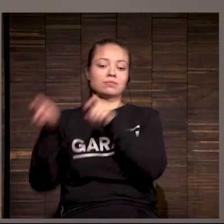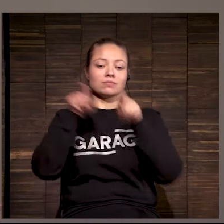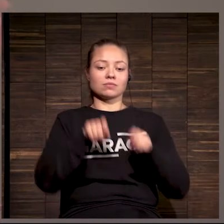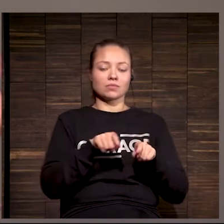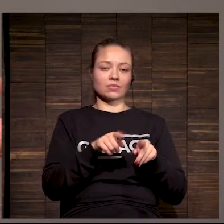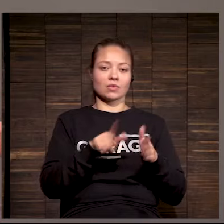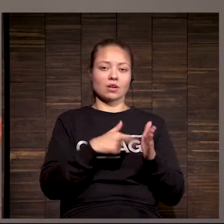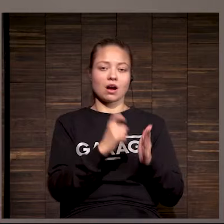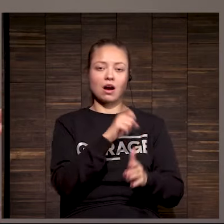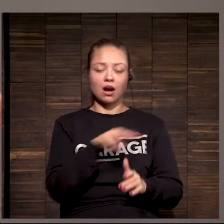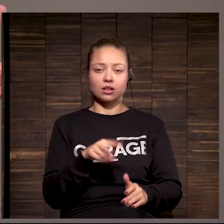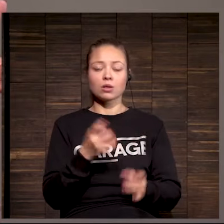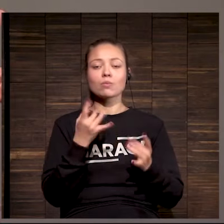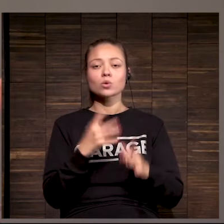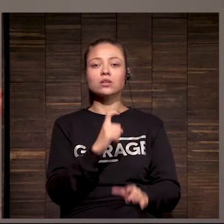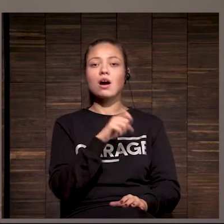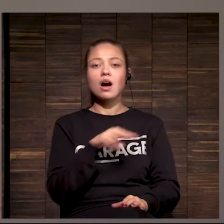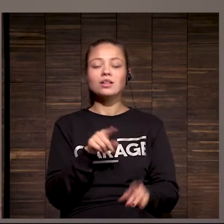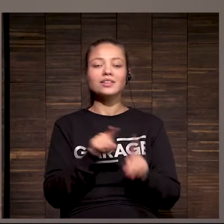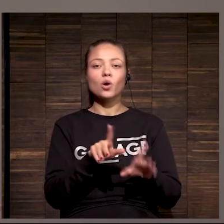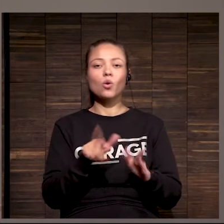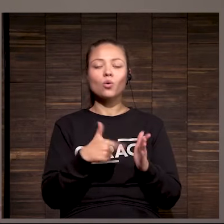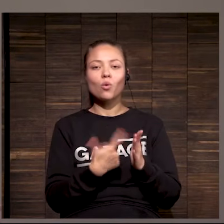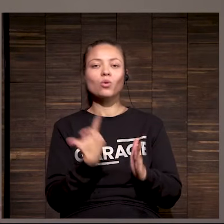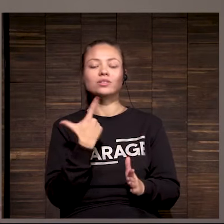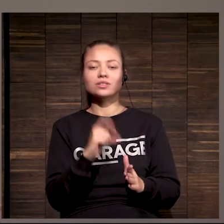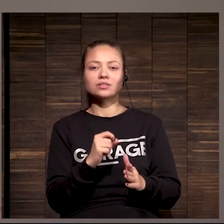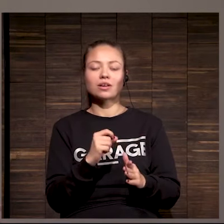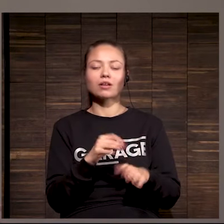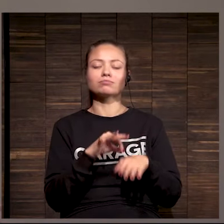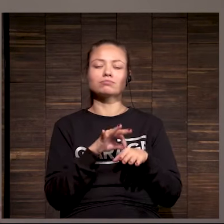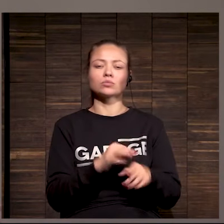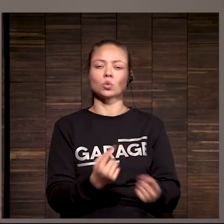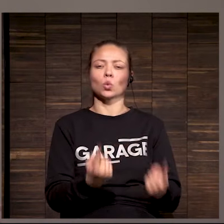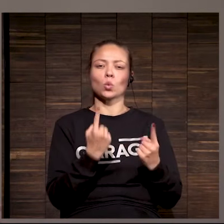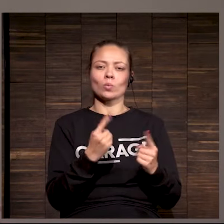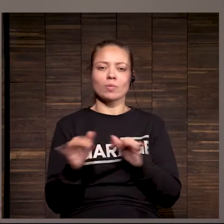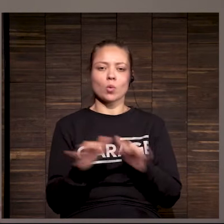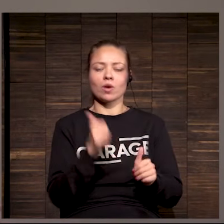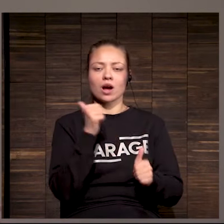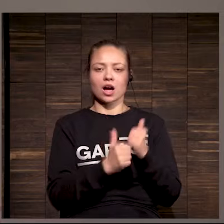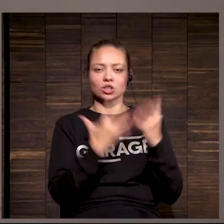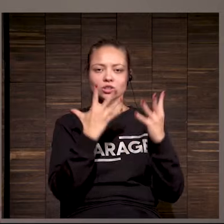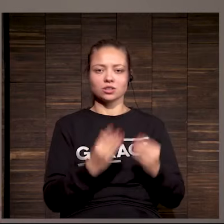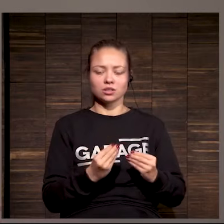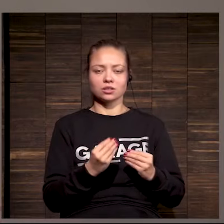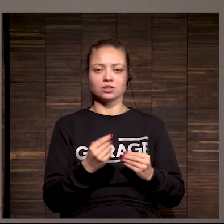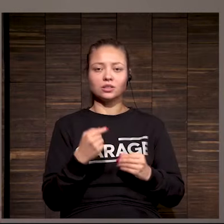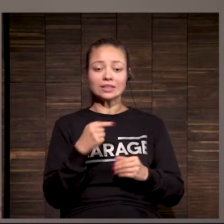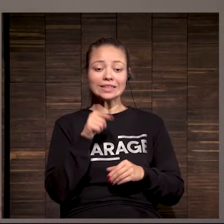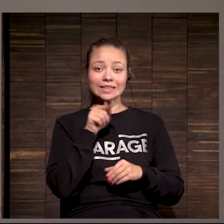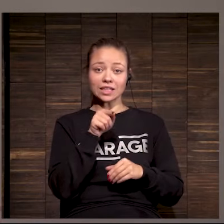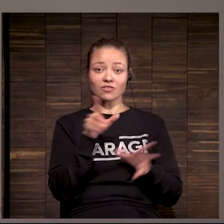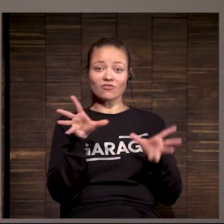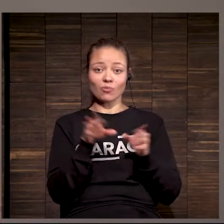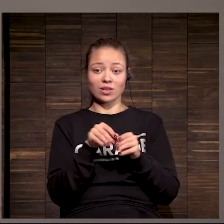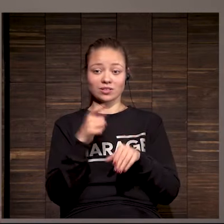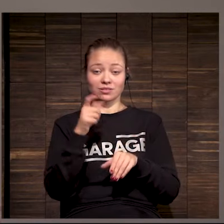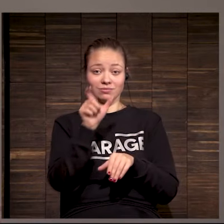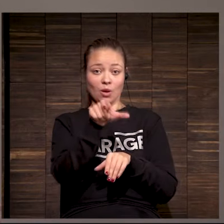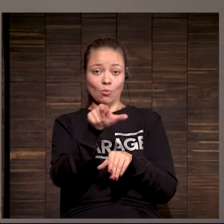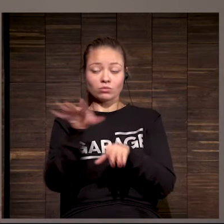халк просто не такой город где проходят крупные мероприятия каждый день то есть ты вместе с собой привозишь талантливых